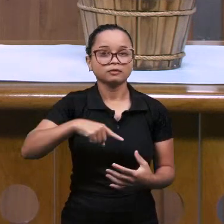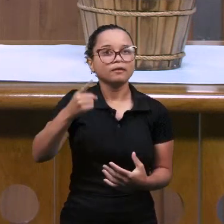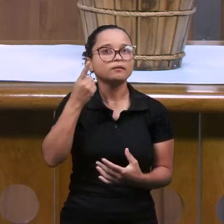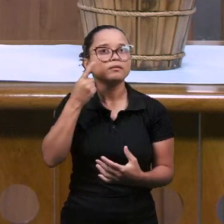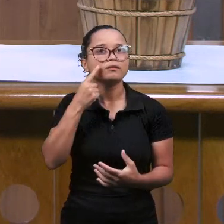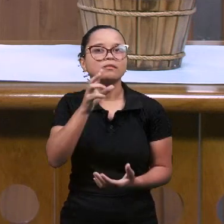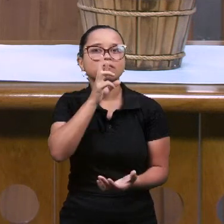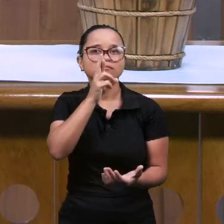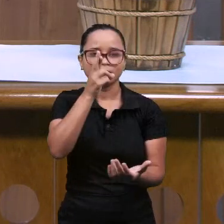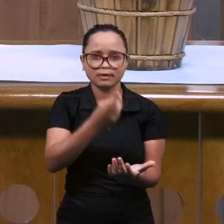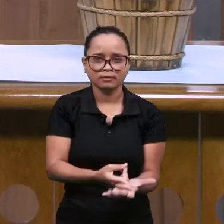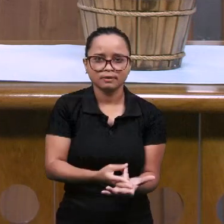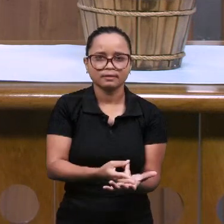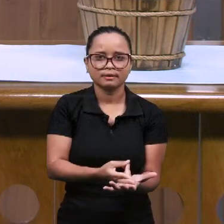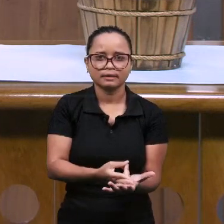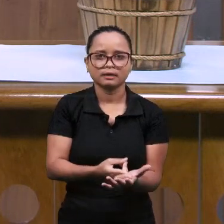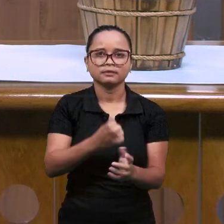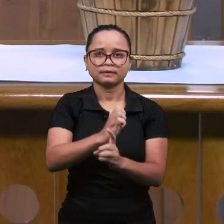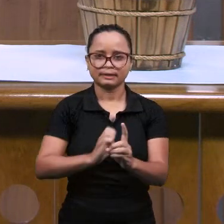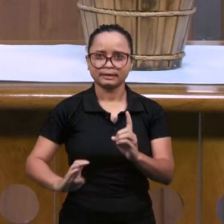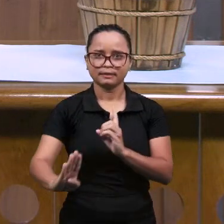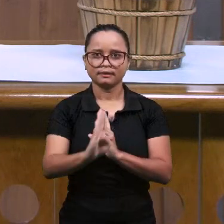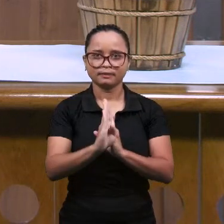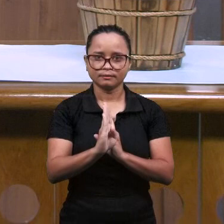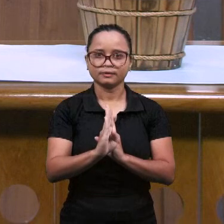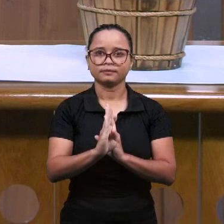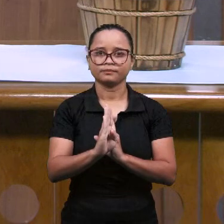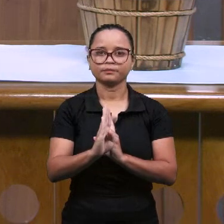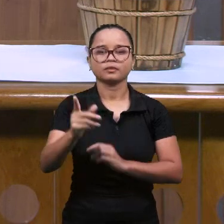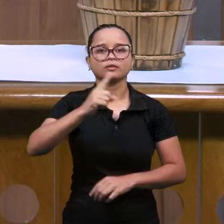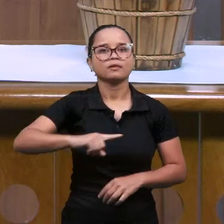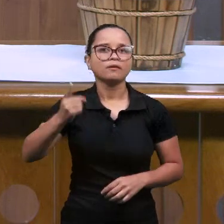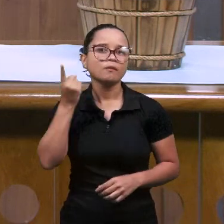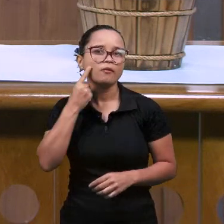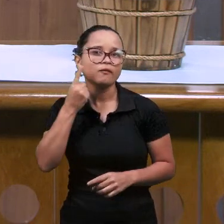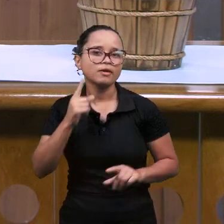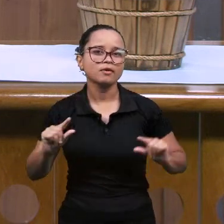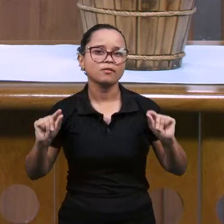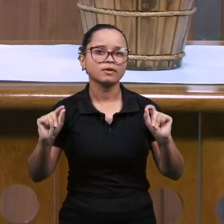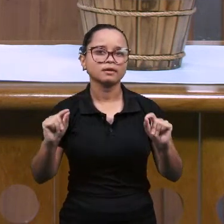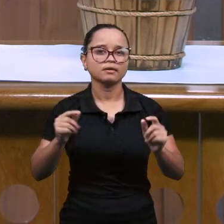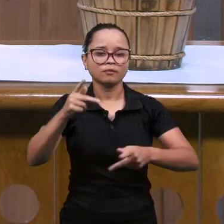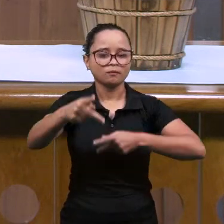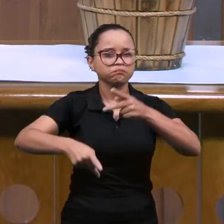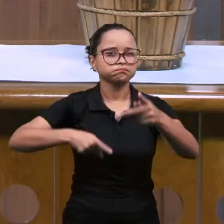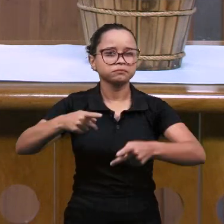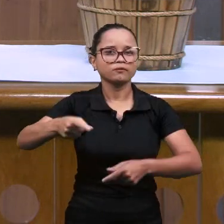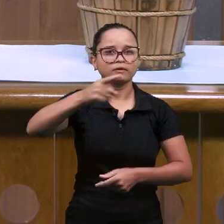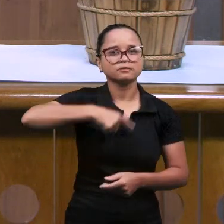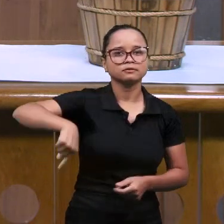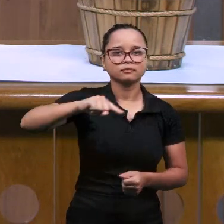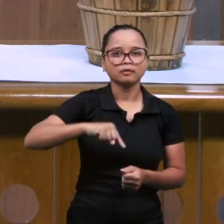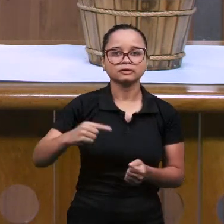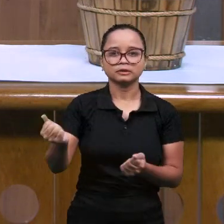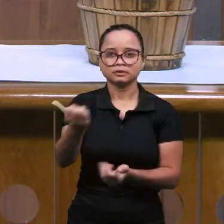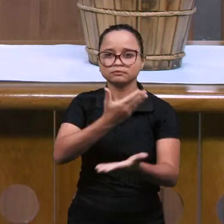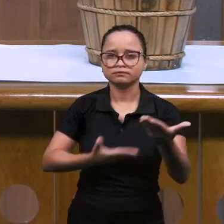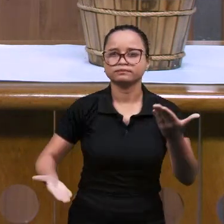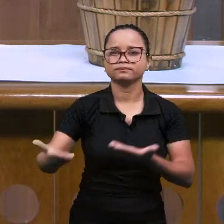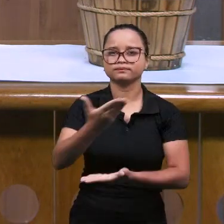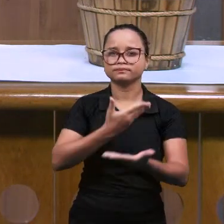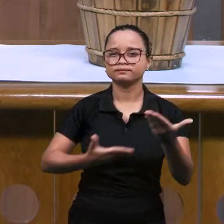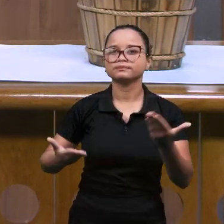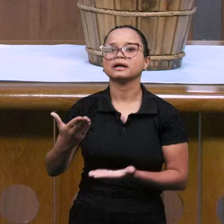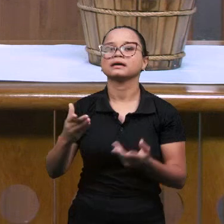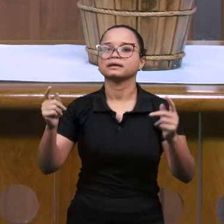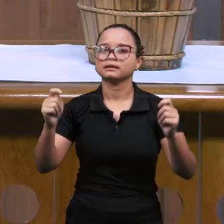Et quand nous voyons le résultat de l'école publique dominicale, nous voyons que notre peuple a commencé à participer de l'école